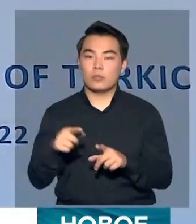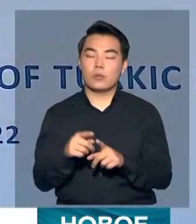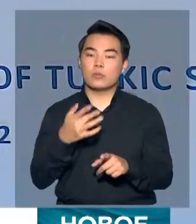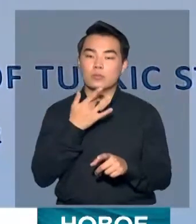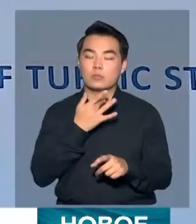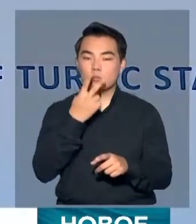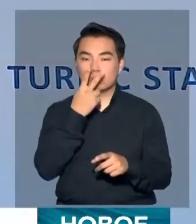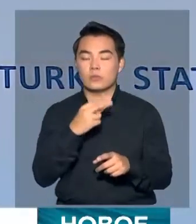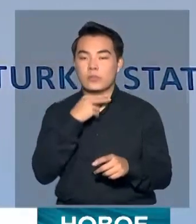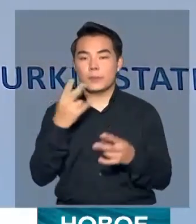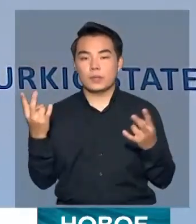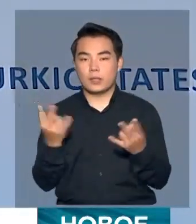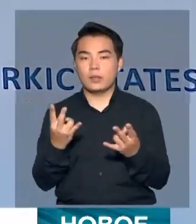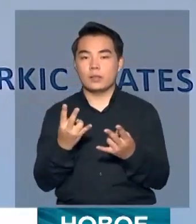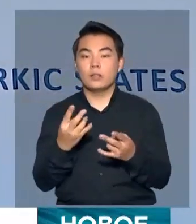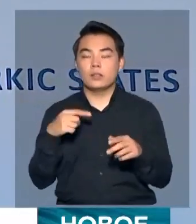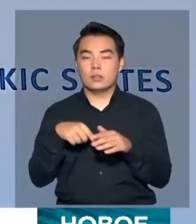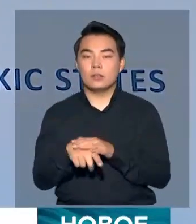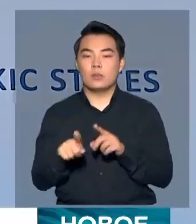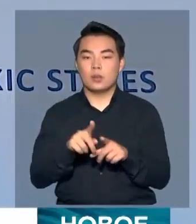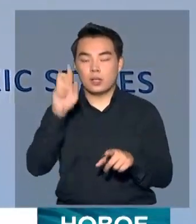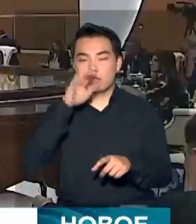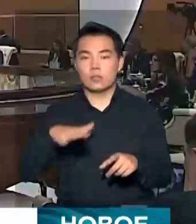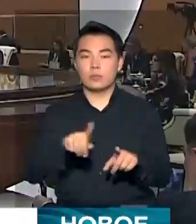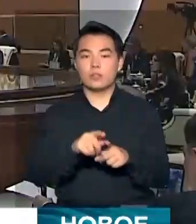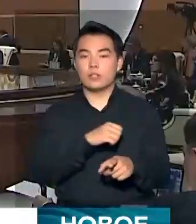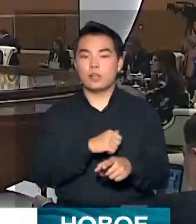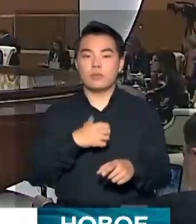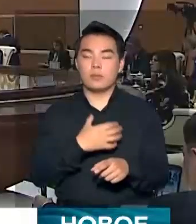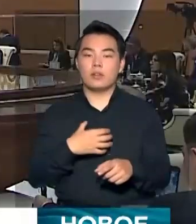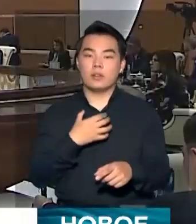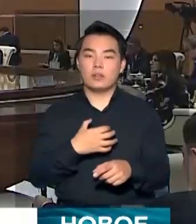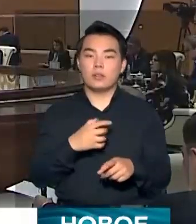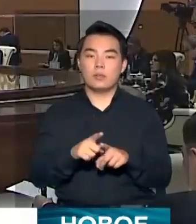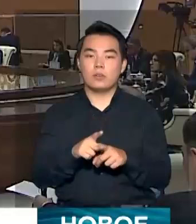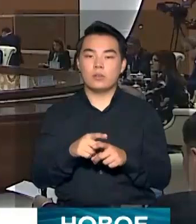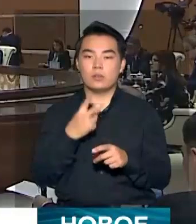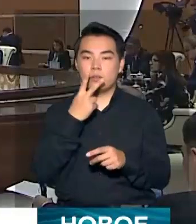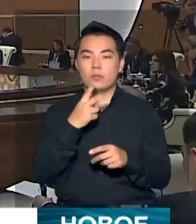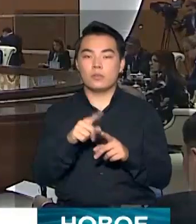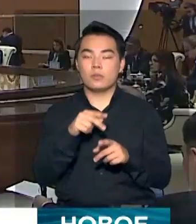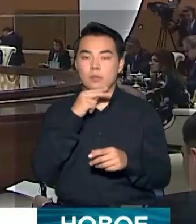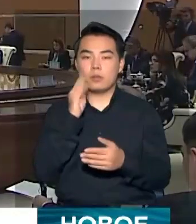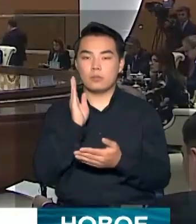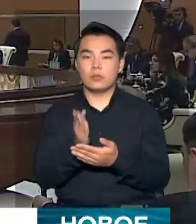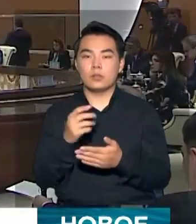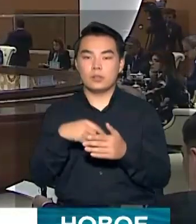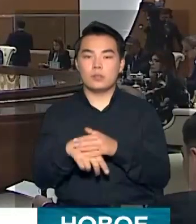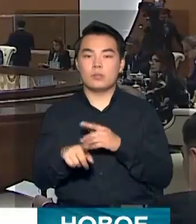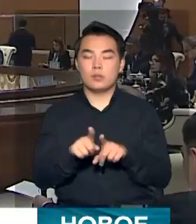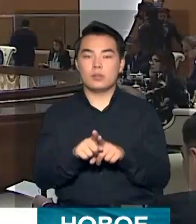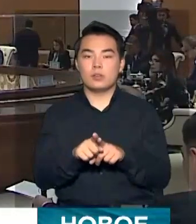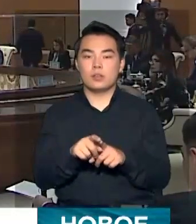қажет екенін қалайды. Бұл еліміздің негізгі мүддесіне толығымен сай келетін қажетті